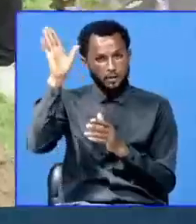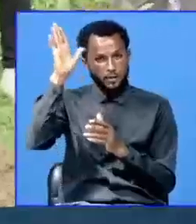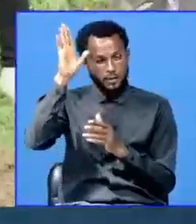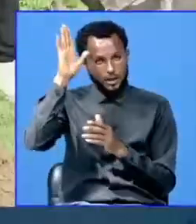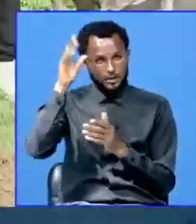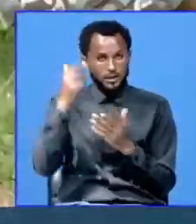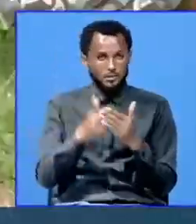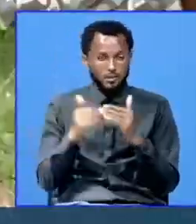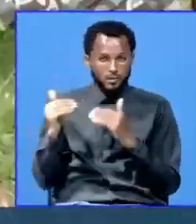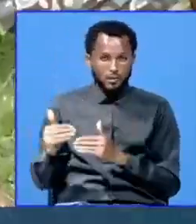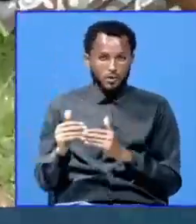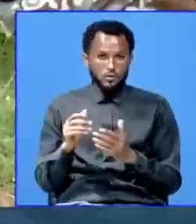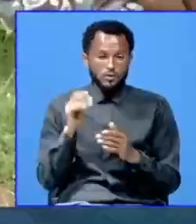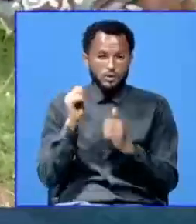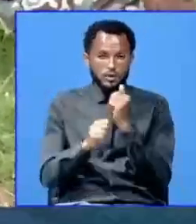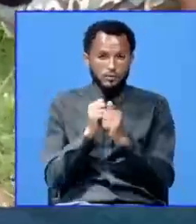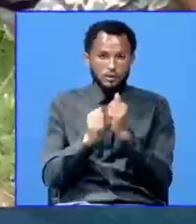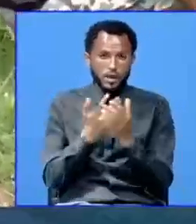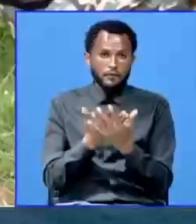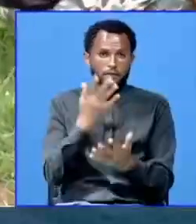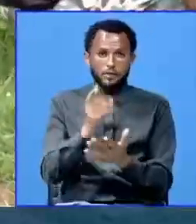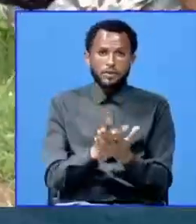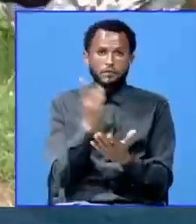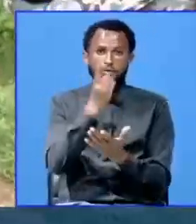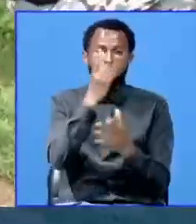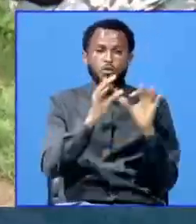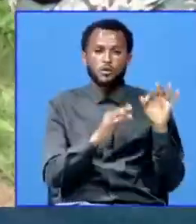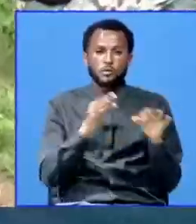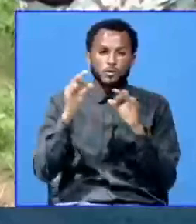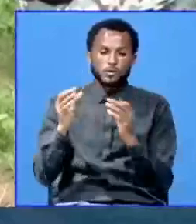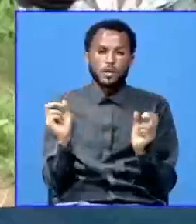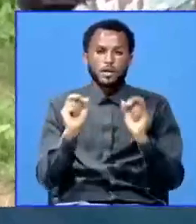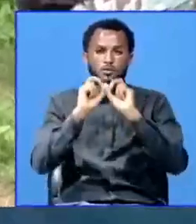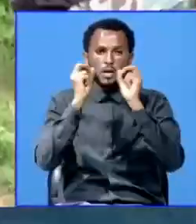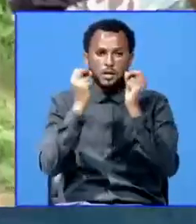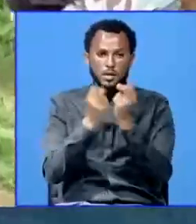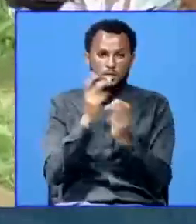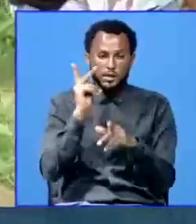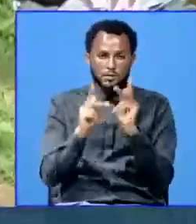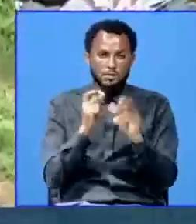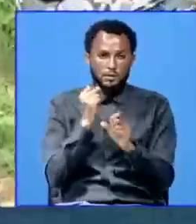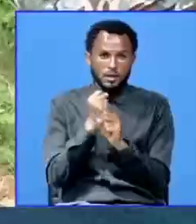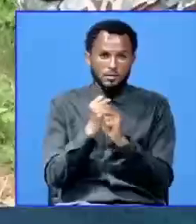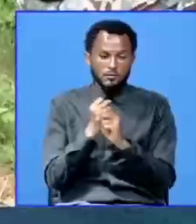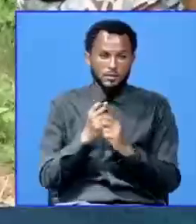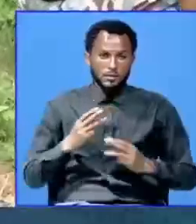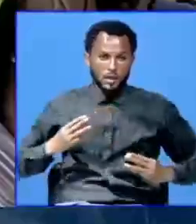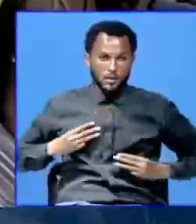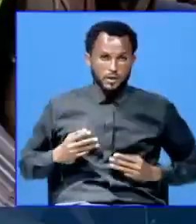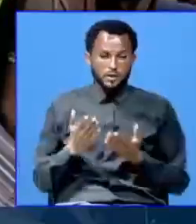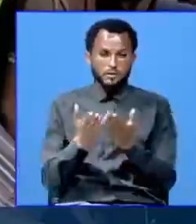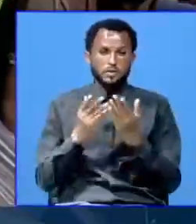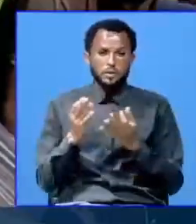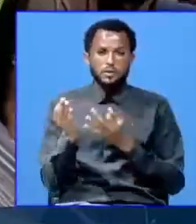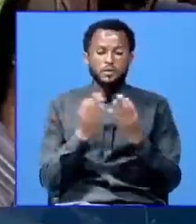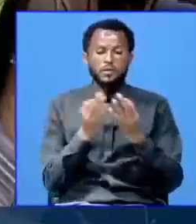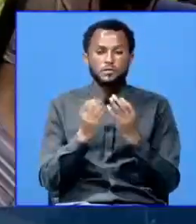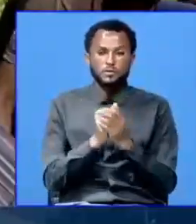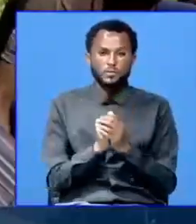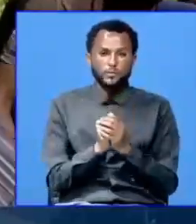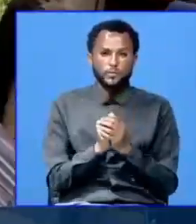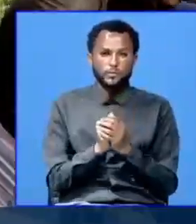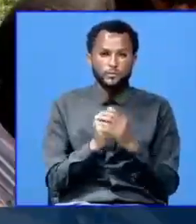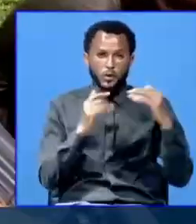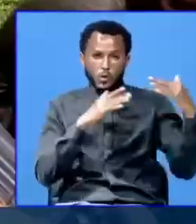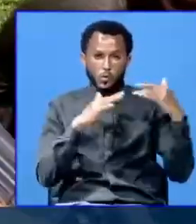ቦጎኑም በቶም ጸልእቲ ዝበረሰ ሃብቲ ተፈጥሮ ትግራይ ንምትካእ ዝተዋደደ ስራሕ ህዝብን ሰራዊትን ከም ዘድሊ ገሊጹም ህዝቢ ትግራይ